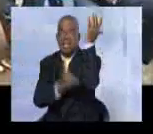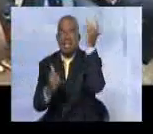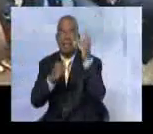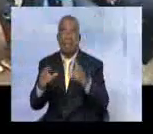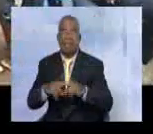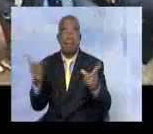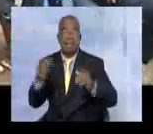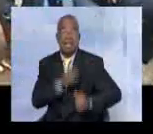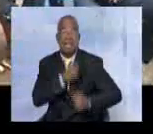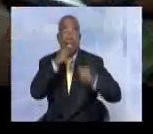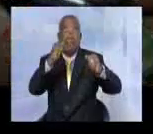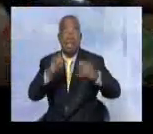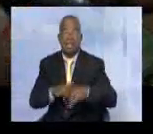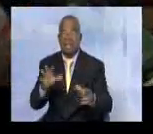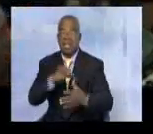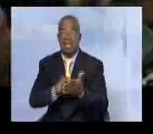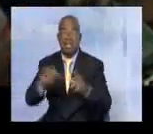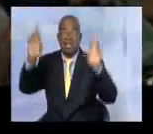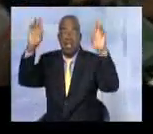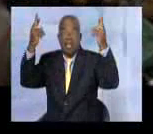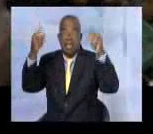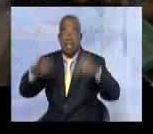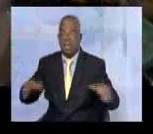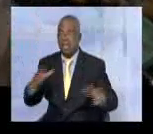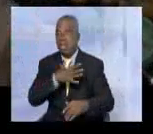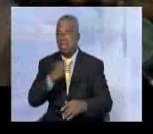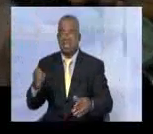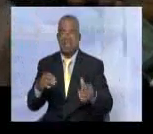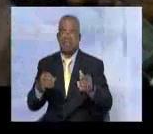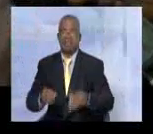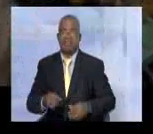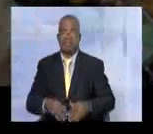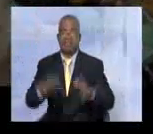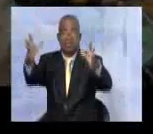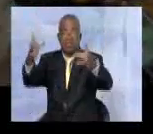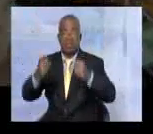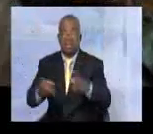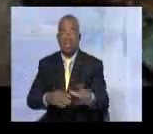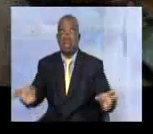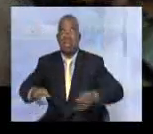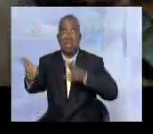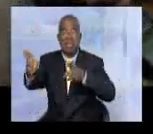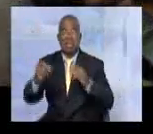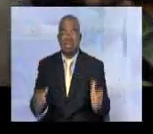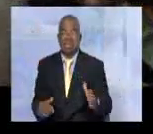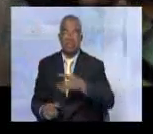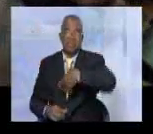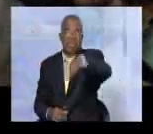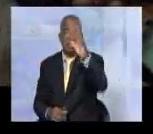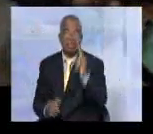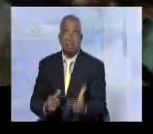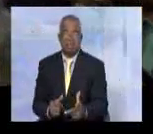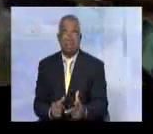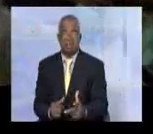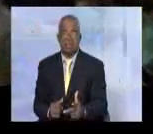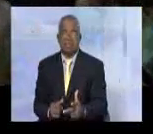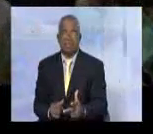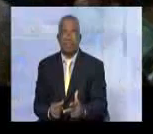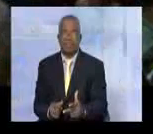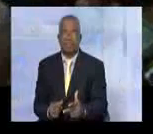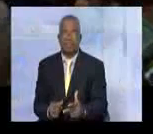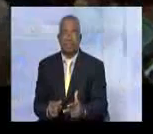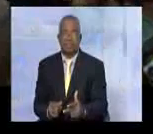Amadé Orémi? On a noté qu'en réalité, il n'y avait qu'une centaine de personnes qui étaient des membres en réalité rapprochés de sa famille, qu'on pouvait